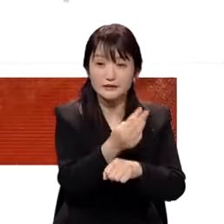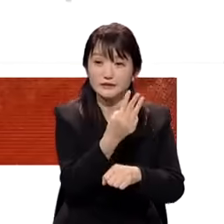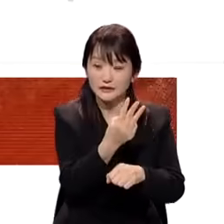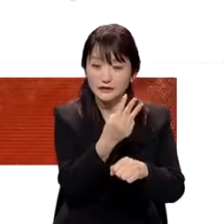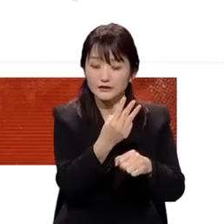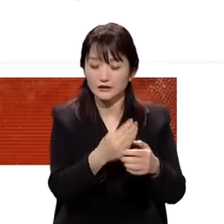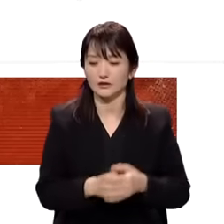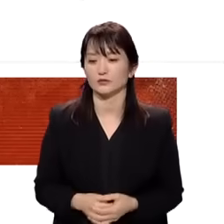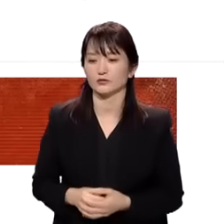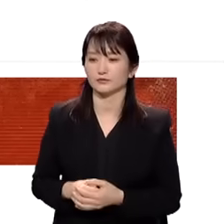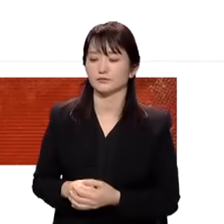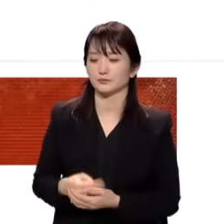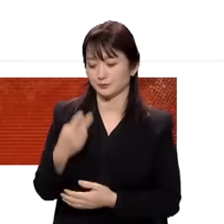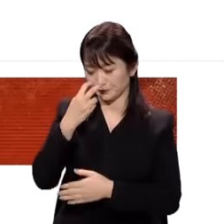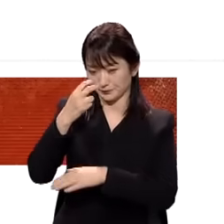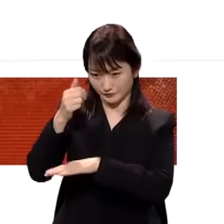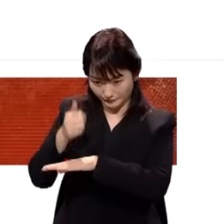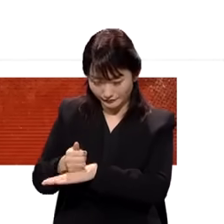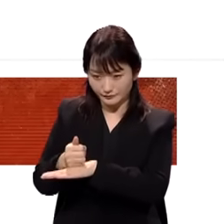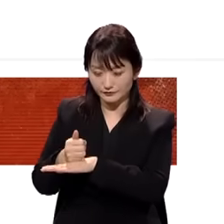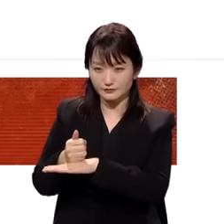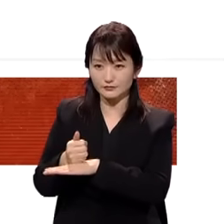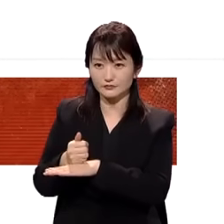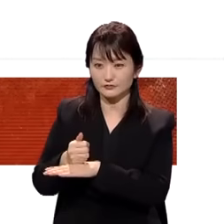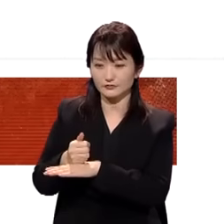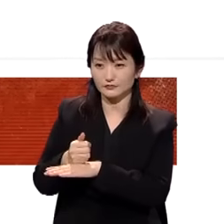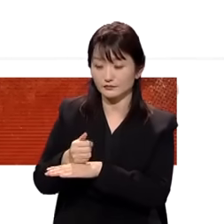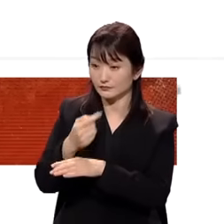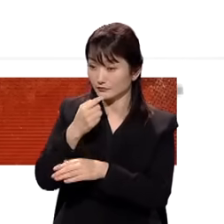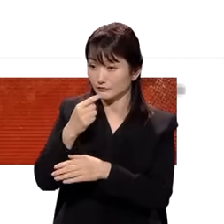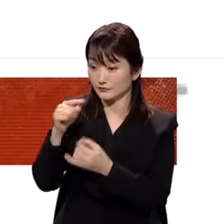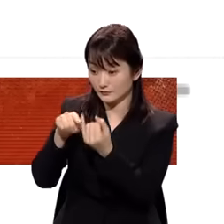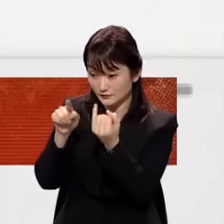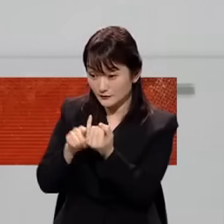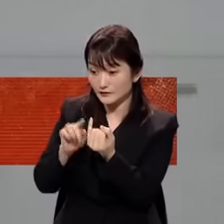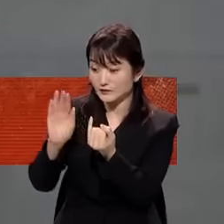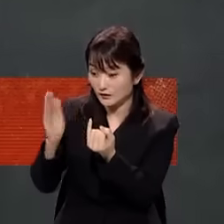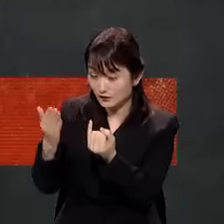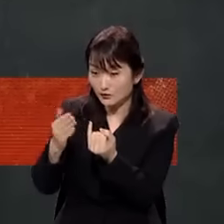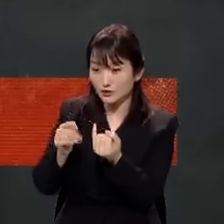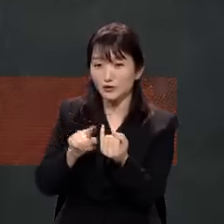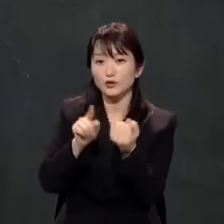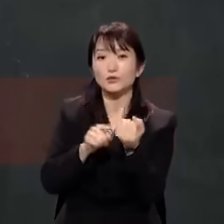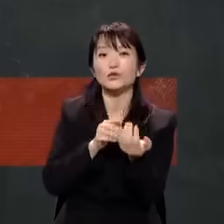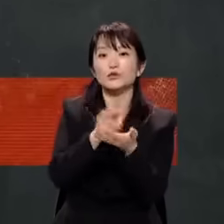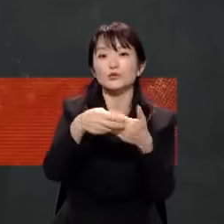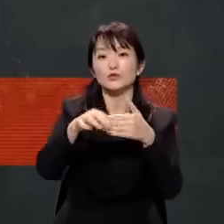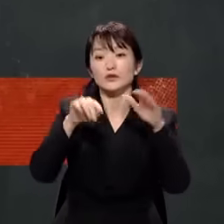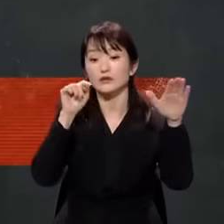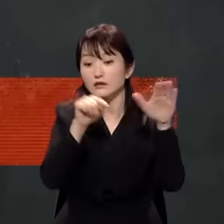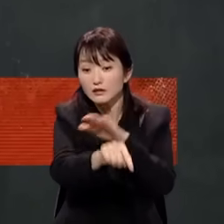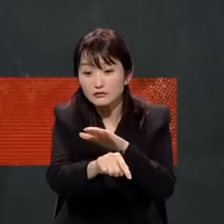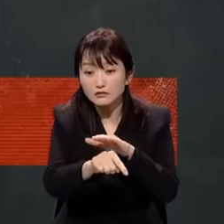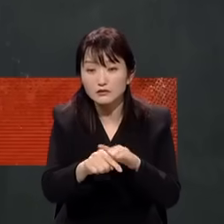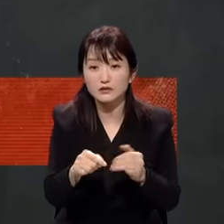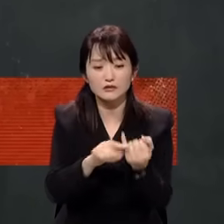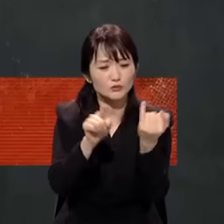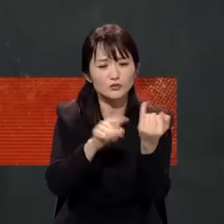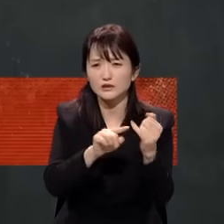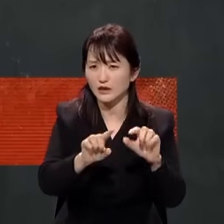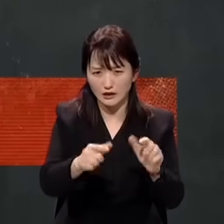병원에 다음날 이제 가서 검진을 했더니 병원 아이 임신이 아니라는 거예요. 그래서 보신 것처럼 아니 이거 어떻게 된